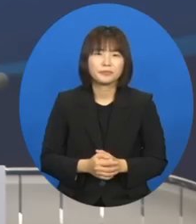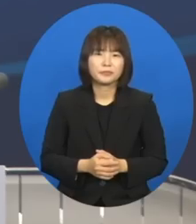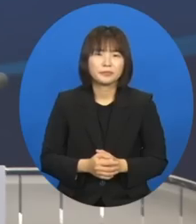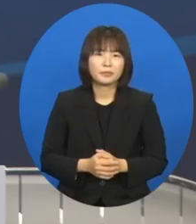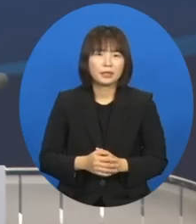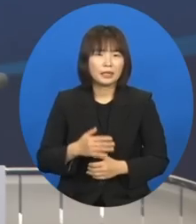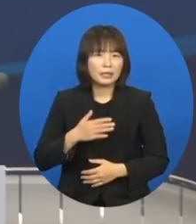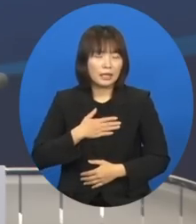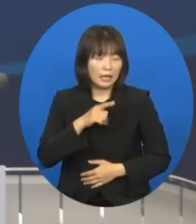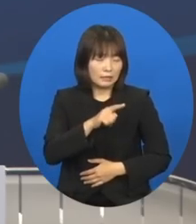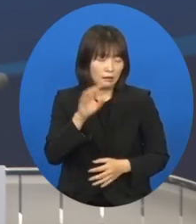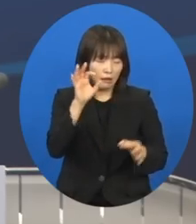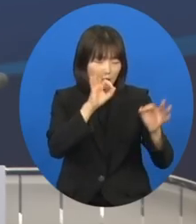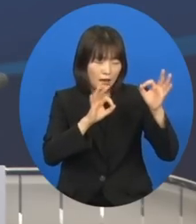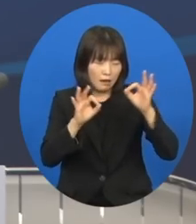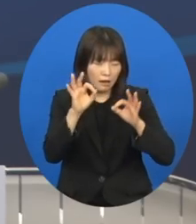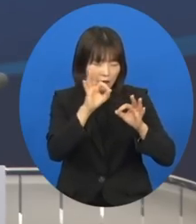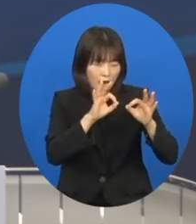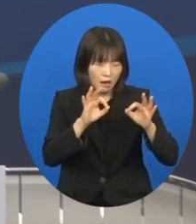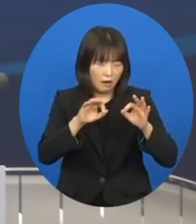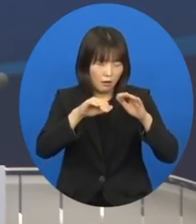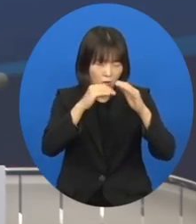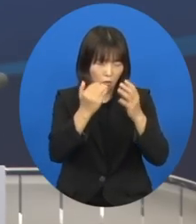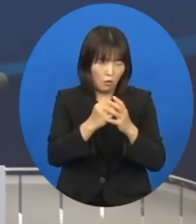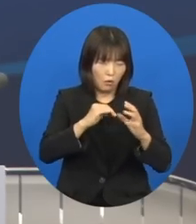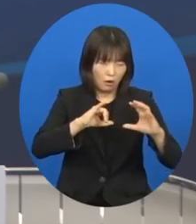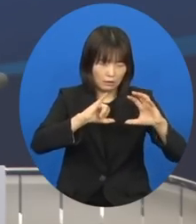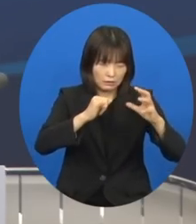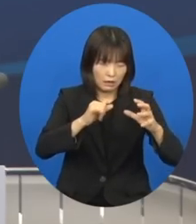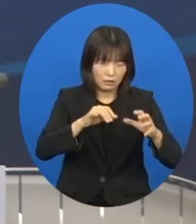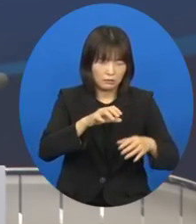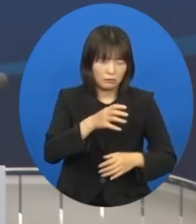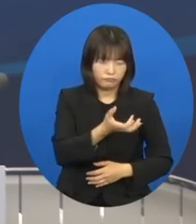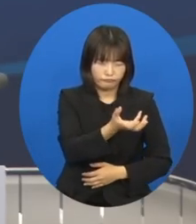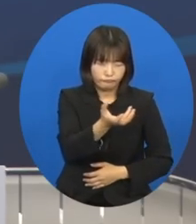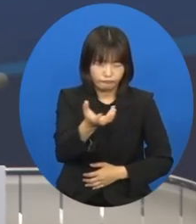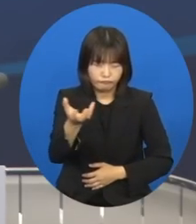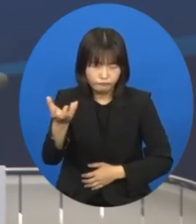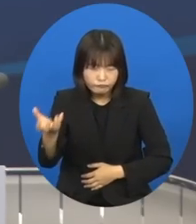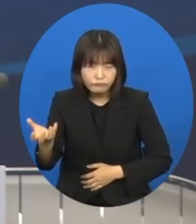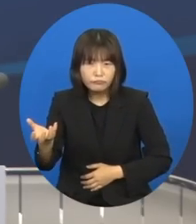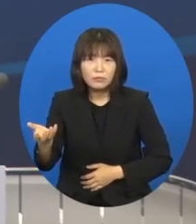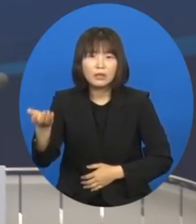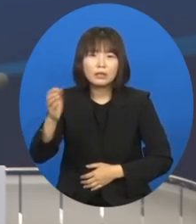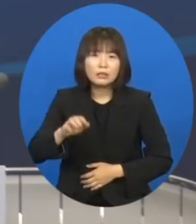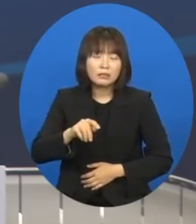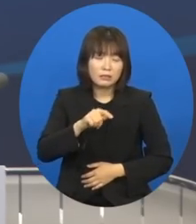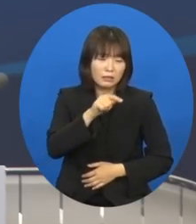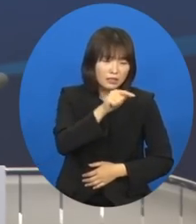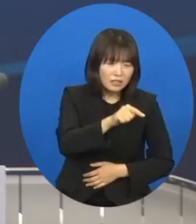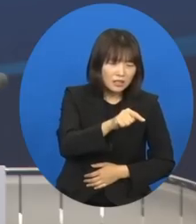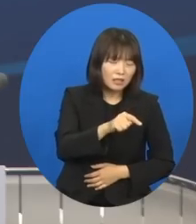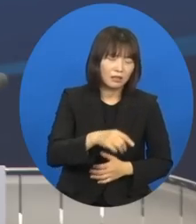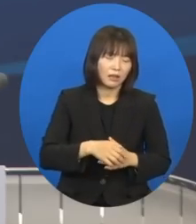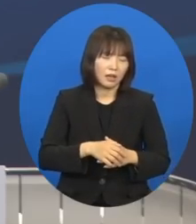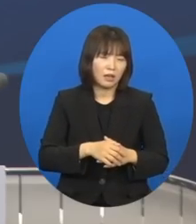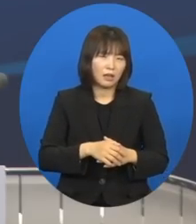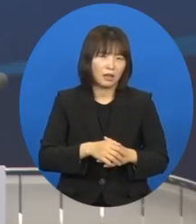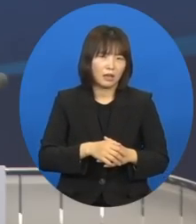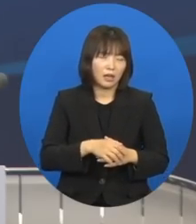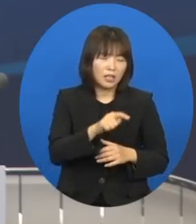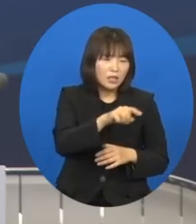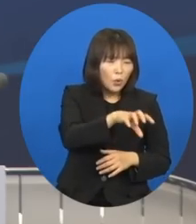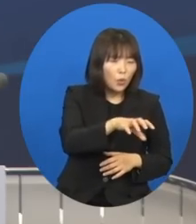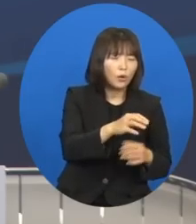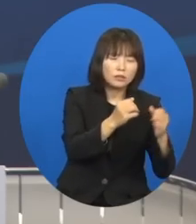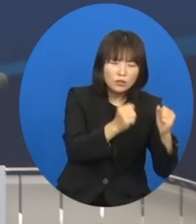내가 그대를 찾으려고 온 세상을 다니고 있었다오. 근데 그대가 마녀의 존재로 여기 있었구려. 만약